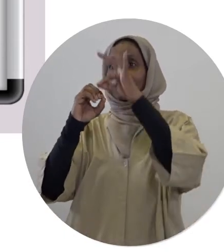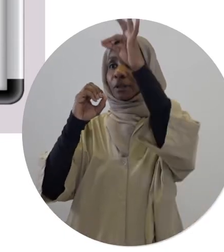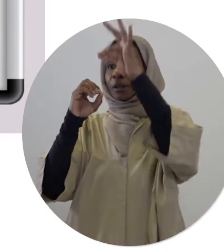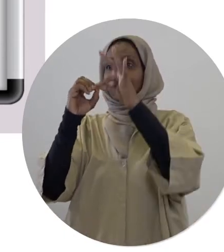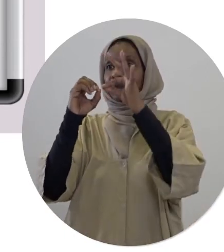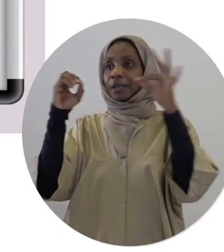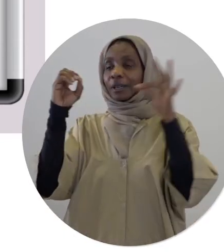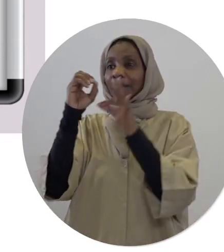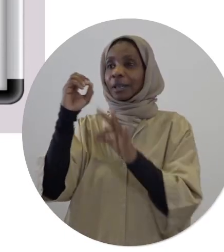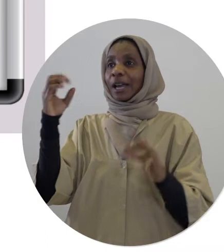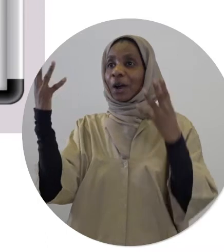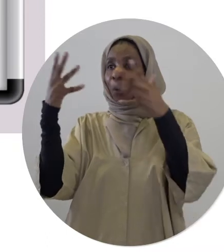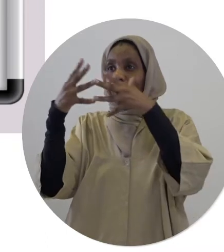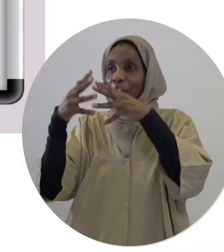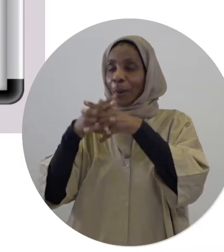تساهمية.